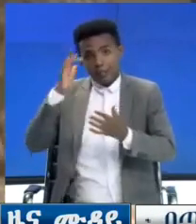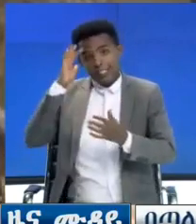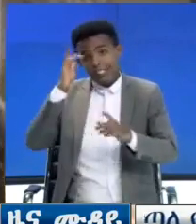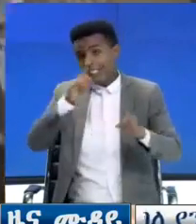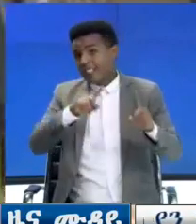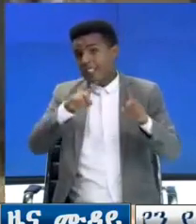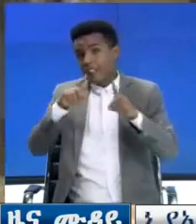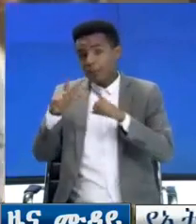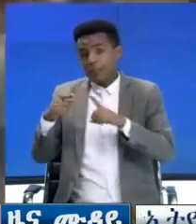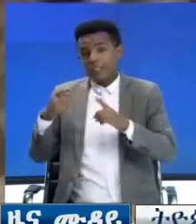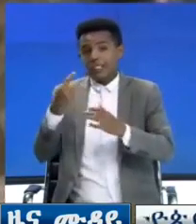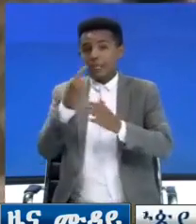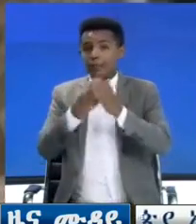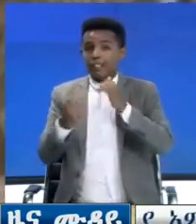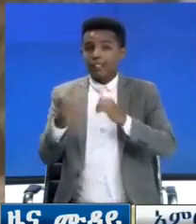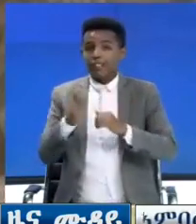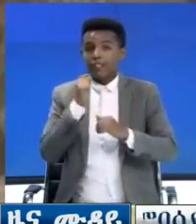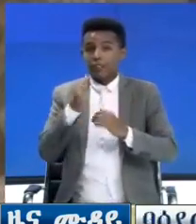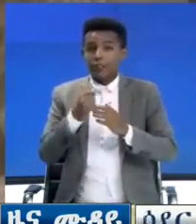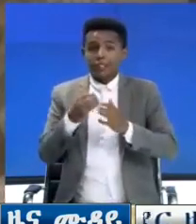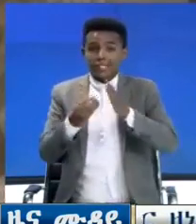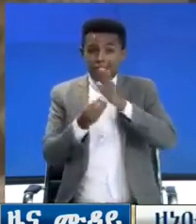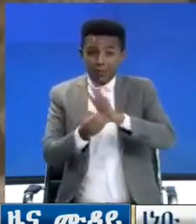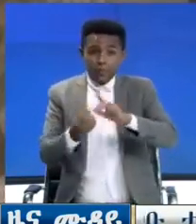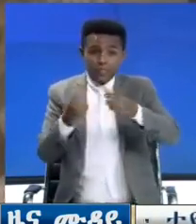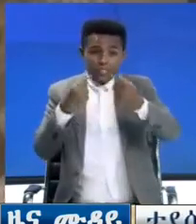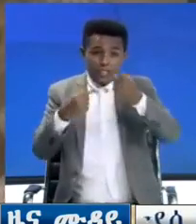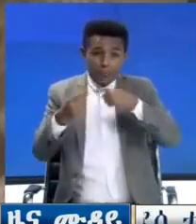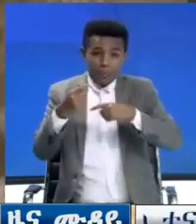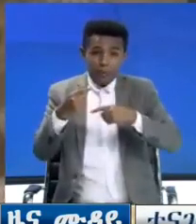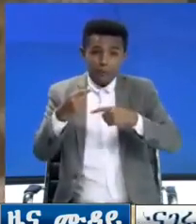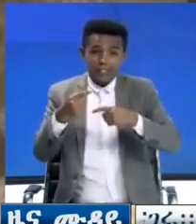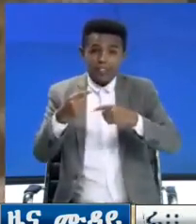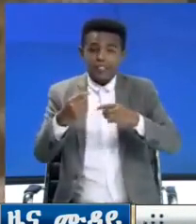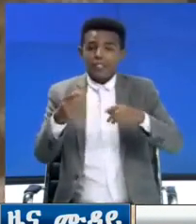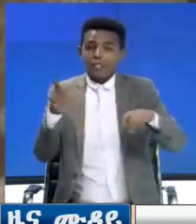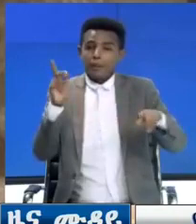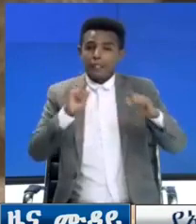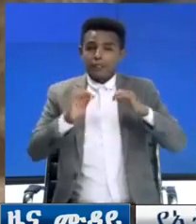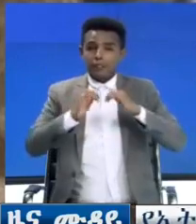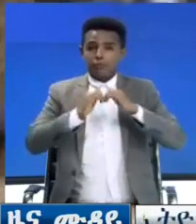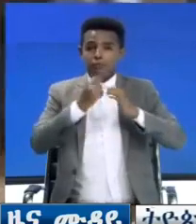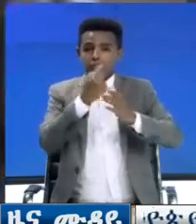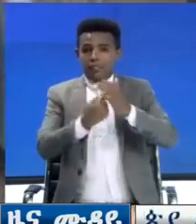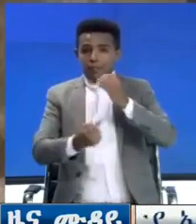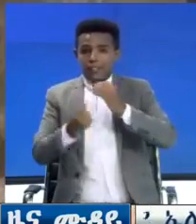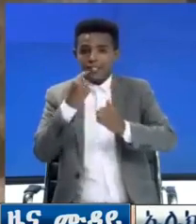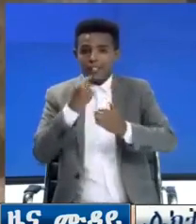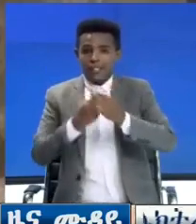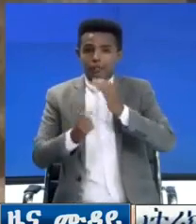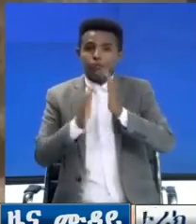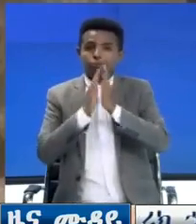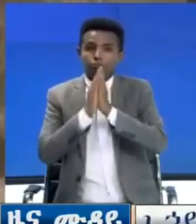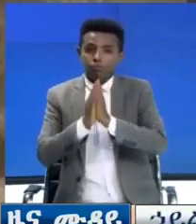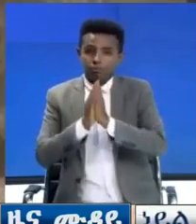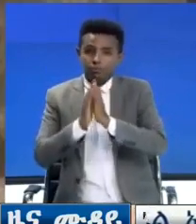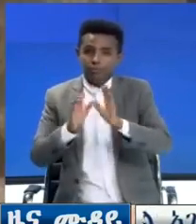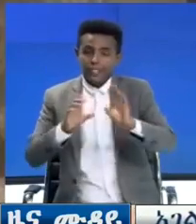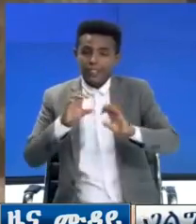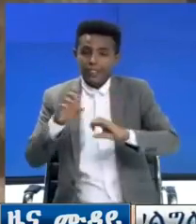ታልሆነ ተጥኖ ስለሚያስከትል በህዝቡ የብቻው ነው የሚሰግድ፣ ሃይማኖቱን